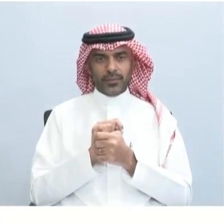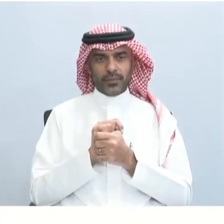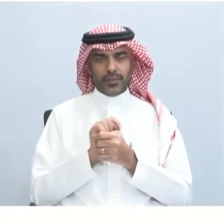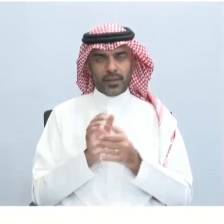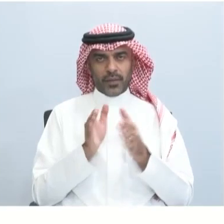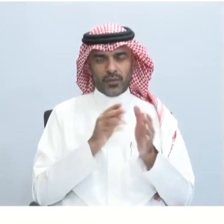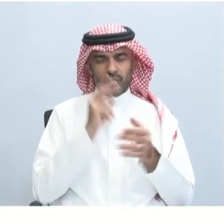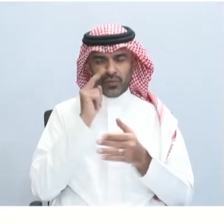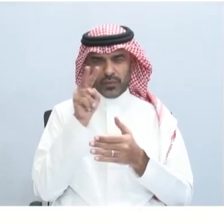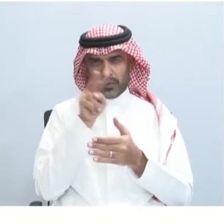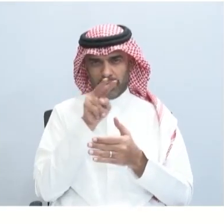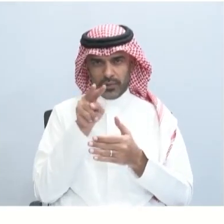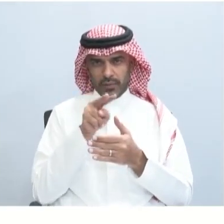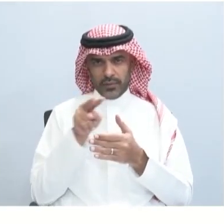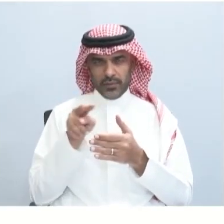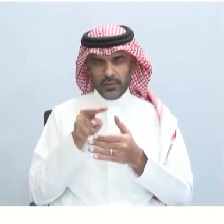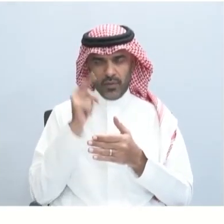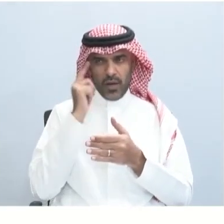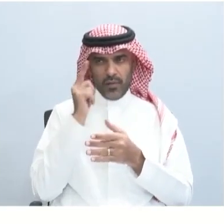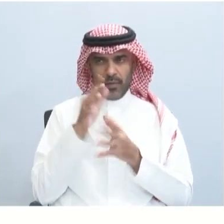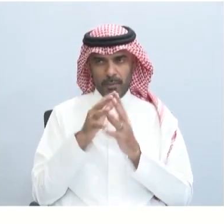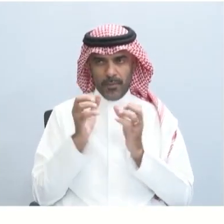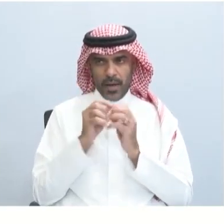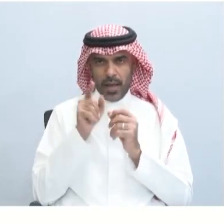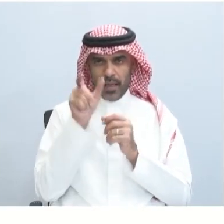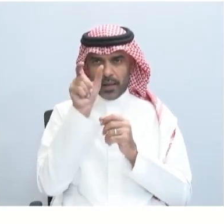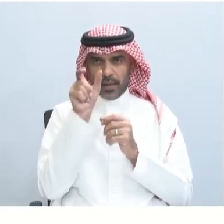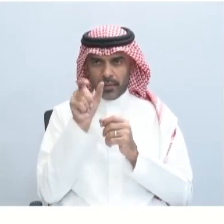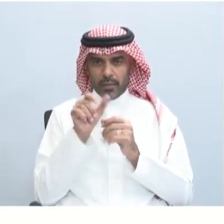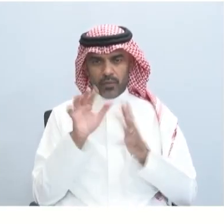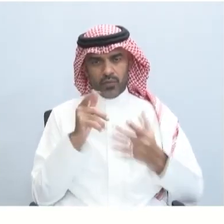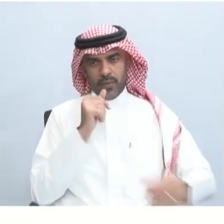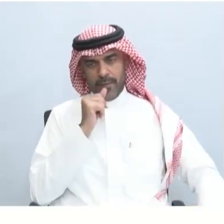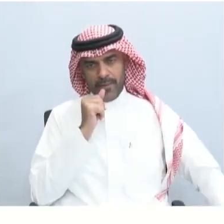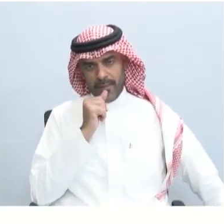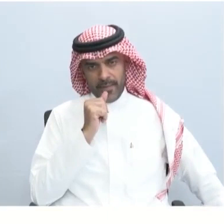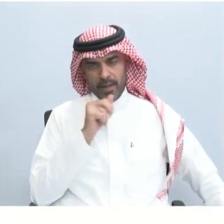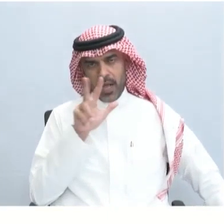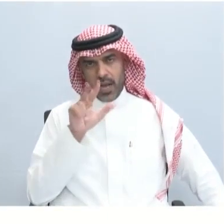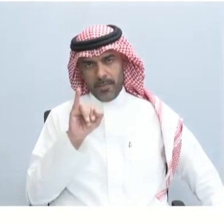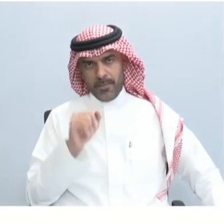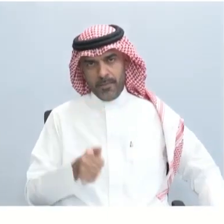لنقرا سويا ونتعرف على كل مفرده ماذا تعني الماده